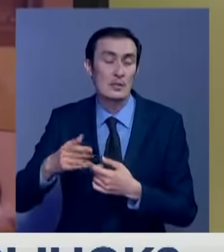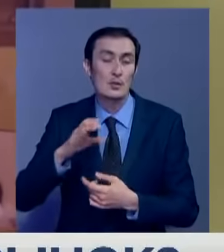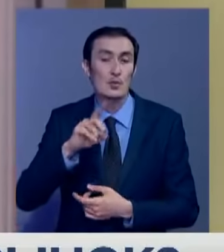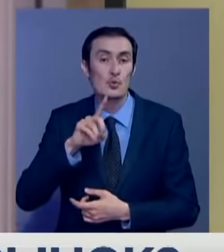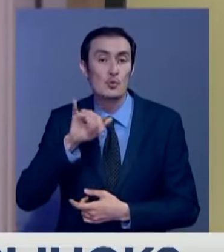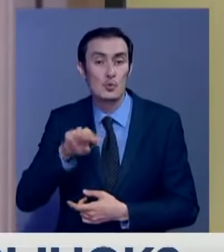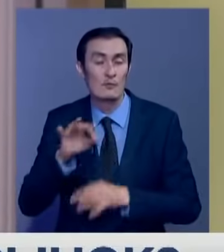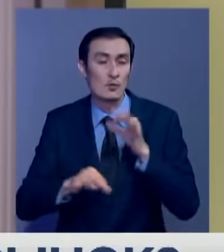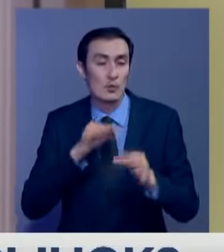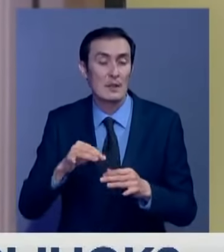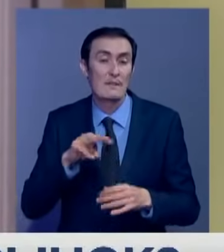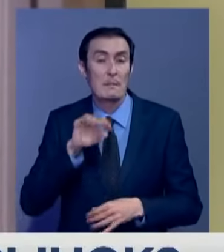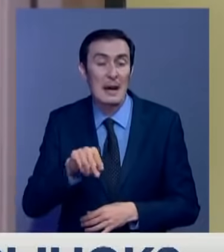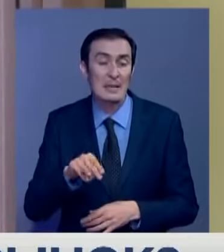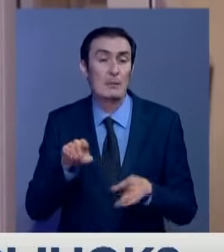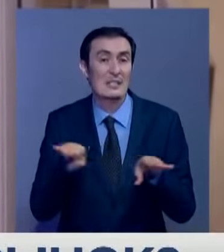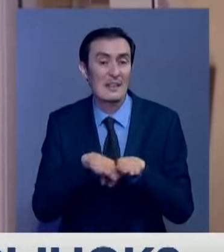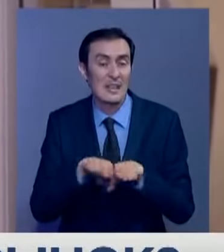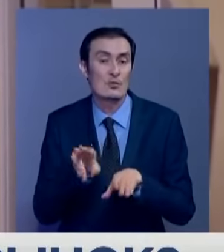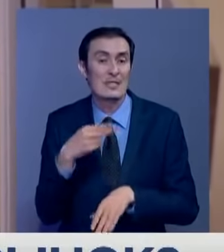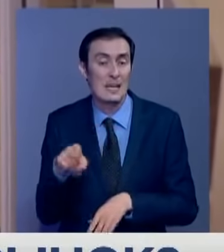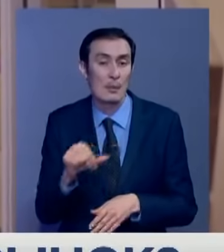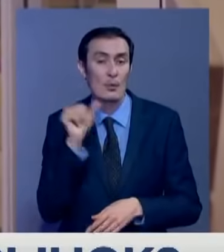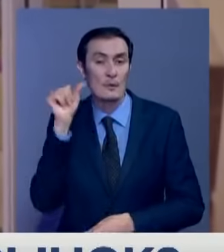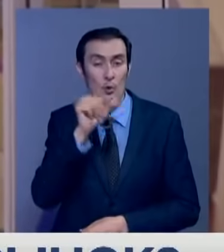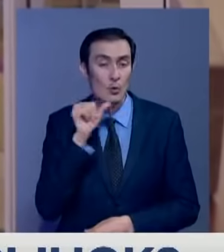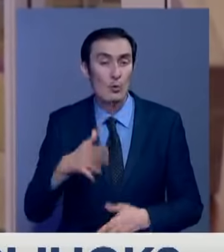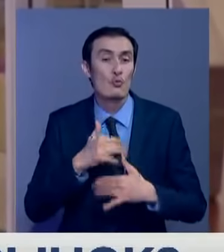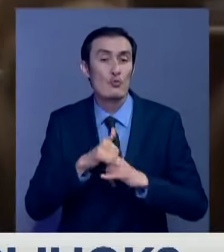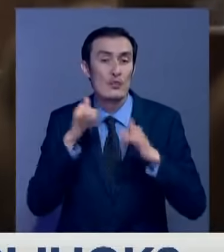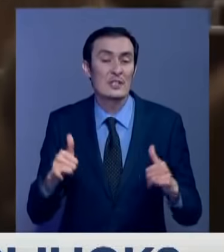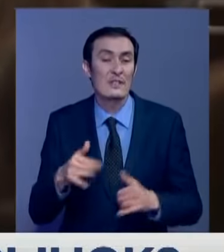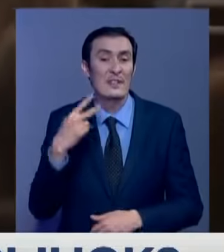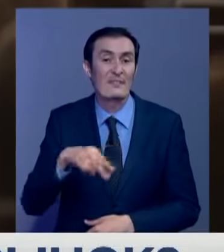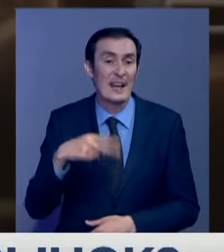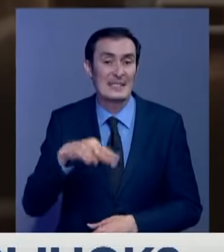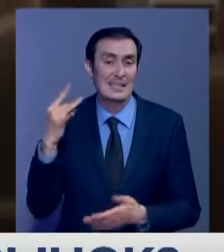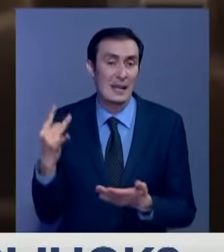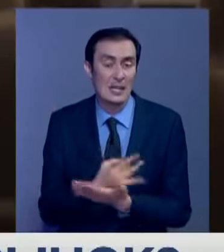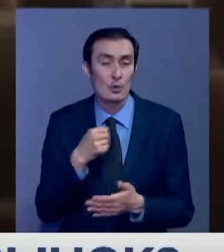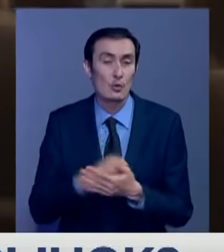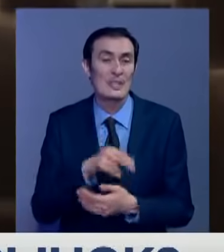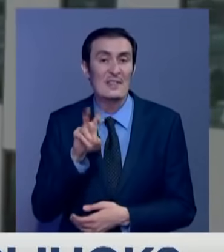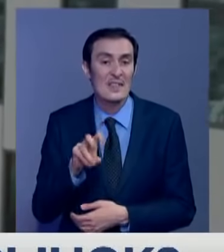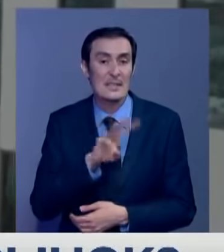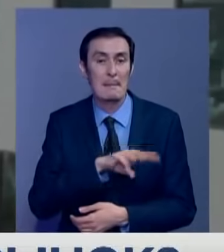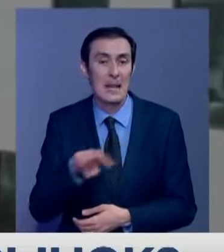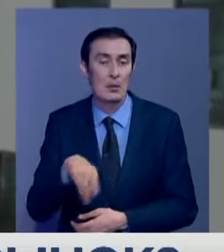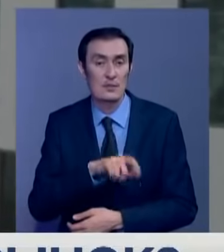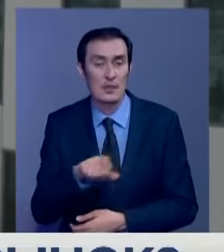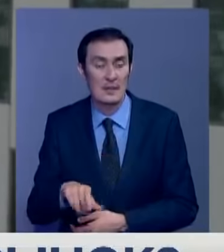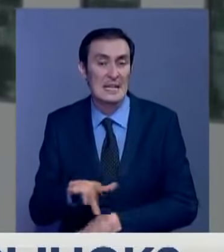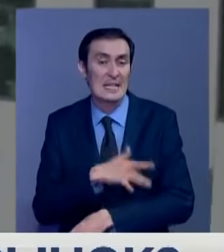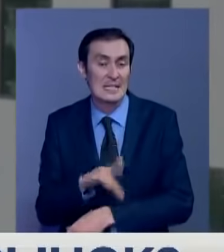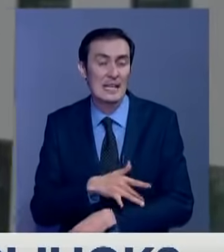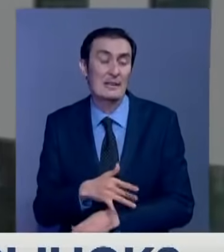аудитория приложения в мире в марте по сравнению с декабрем прошлого года выросла в 20 раз до 200 миллионов человек.